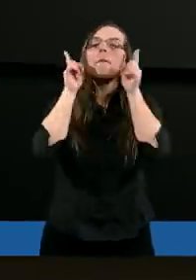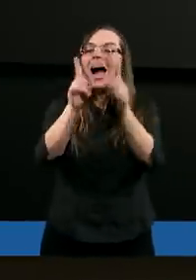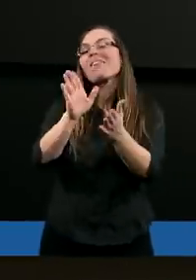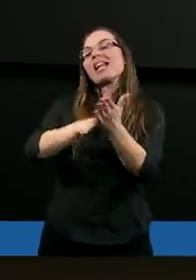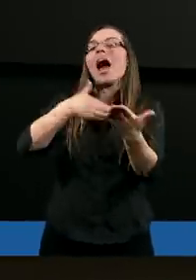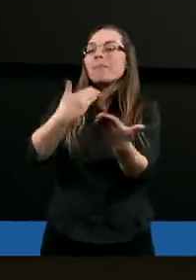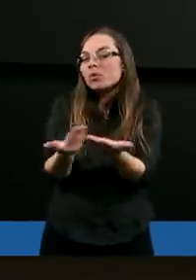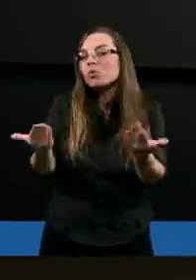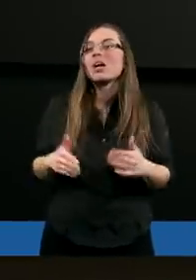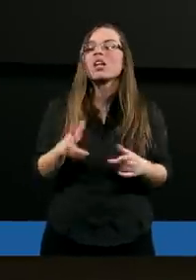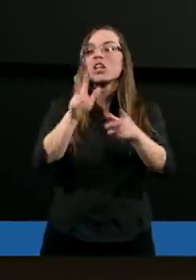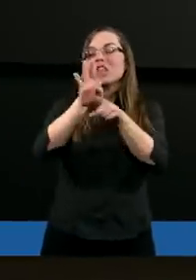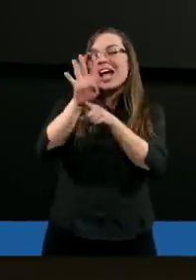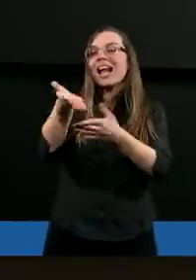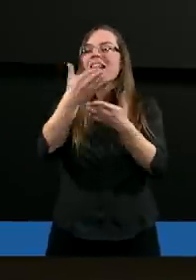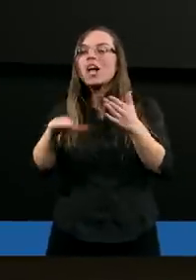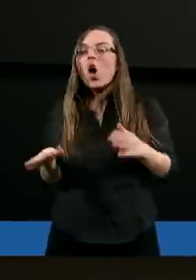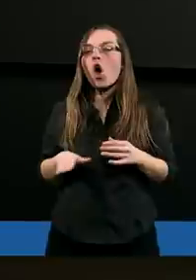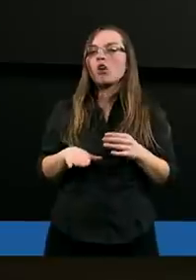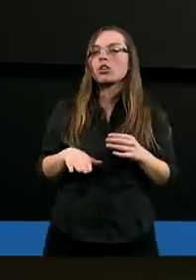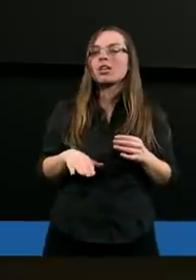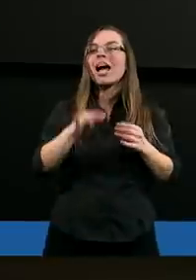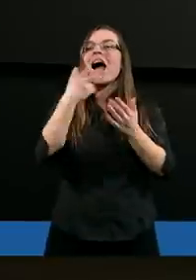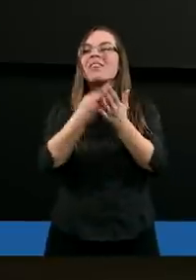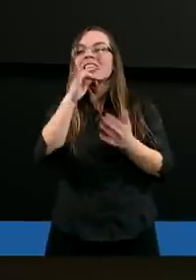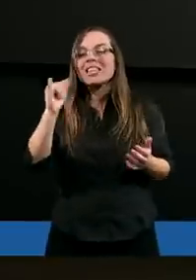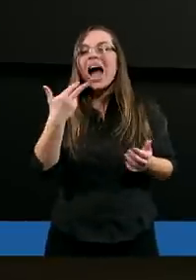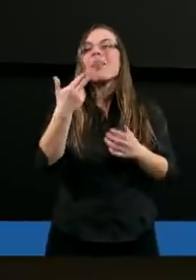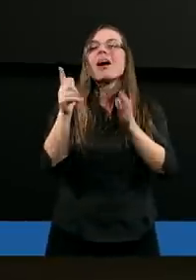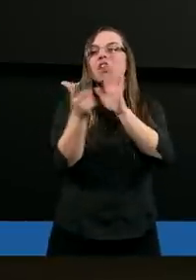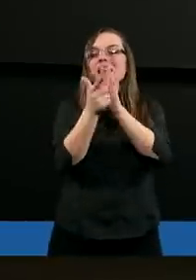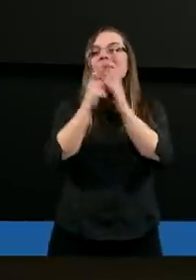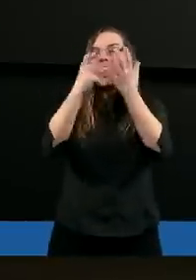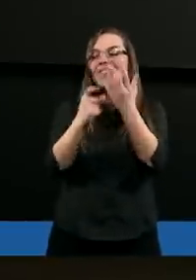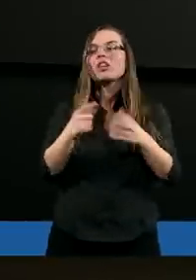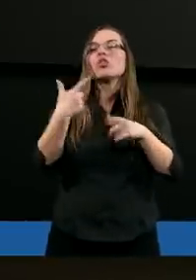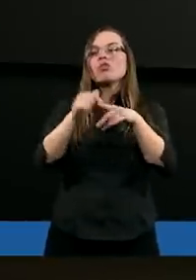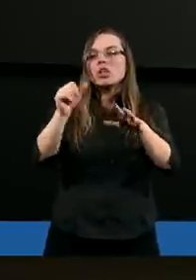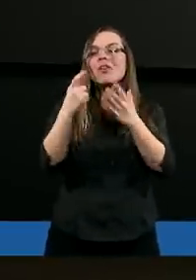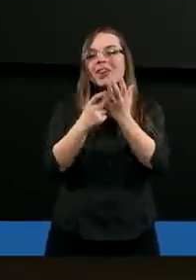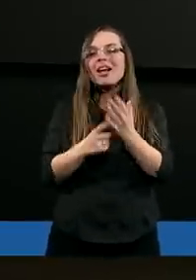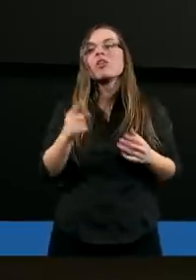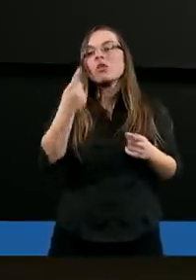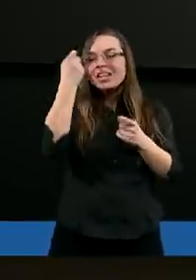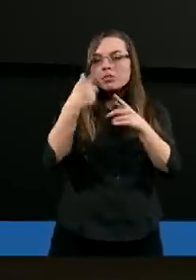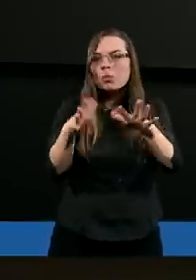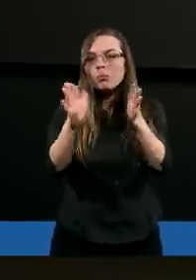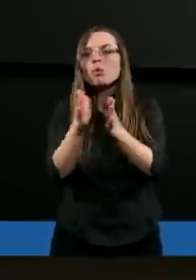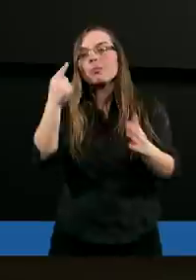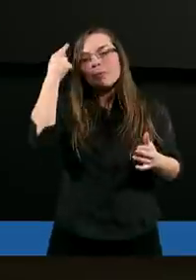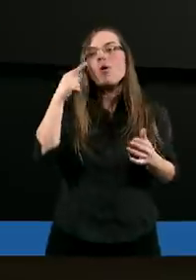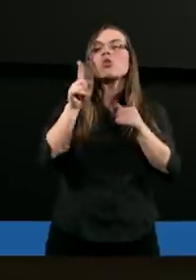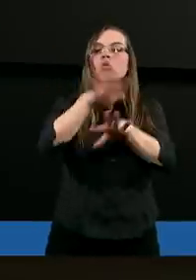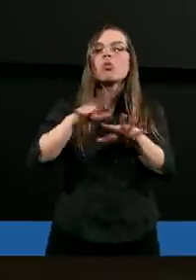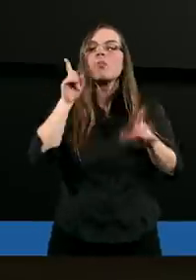przykład 14 rozdział Jana, 17 werset, 26 werset, tylko przypomnę, duch prawdy,